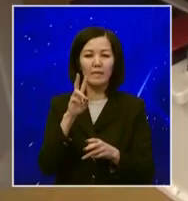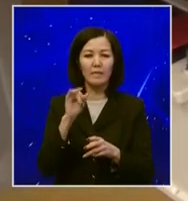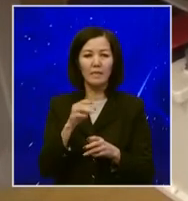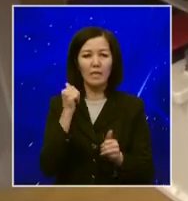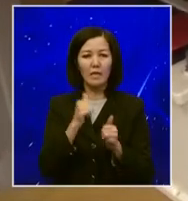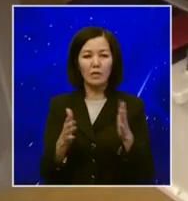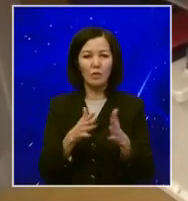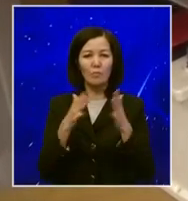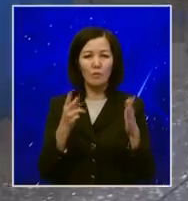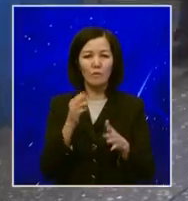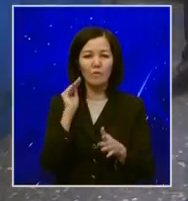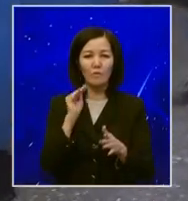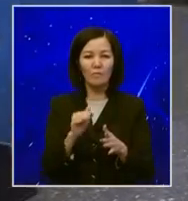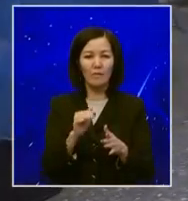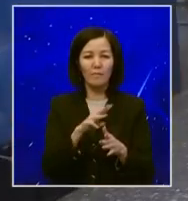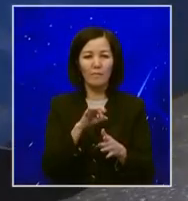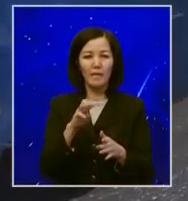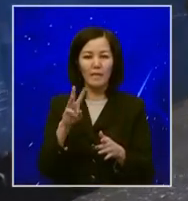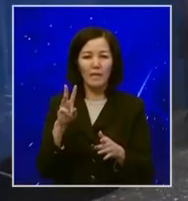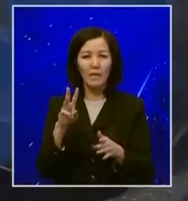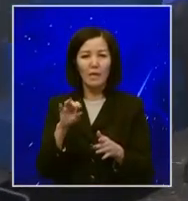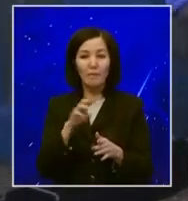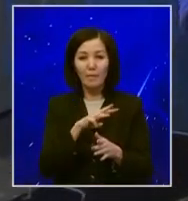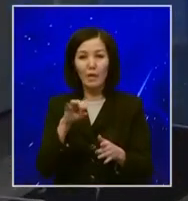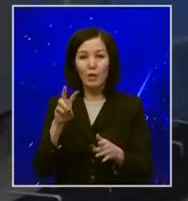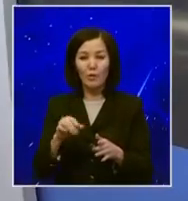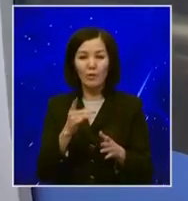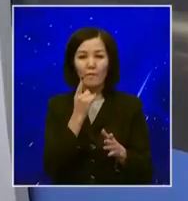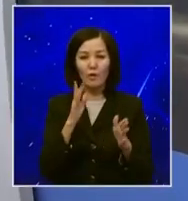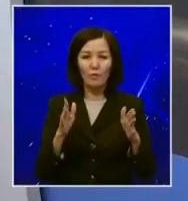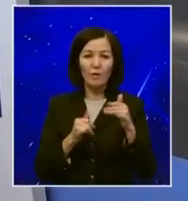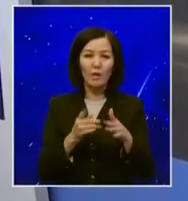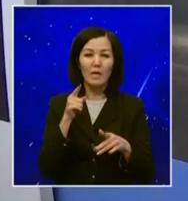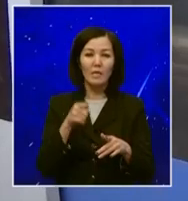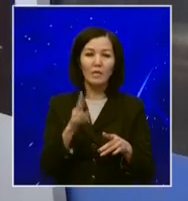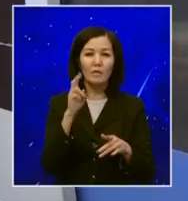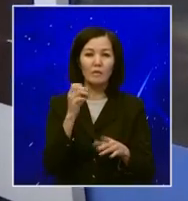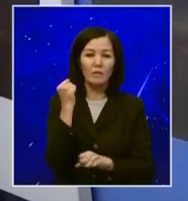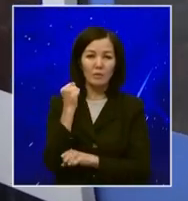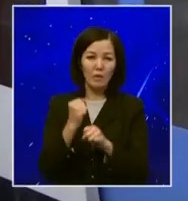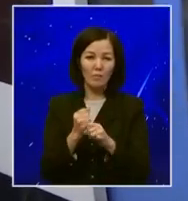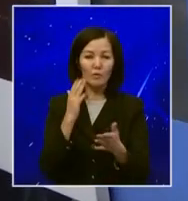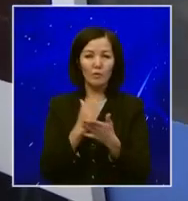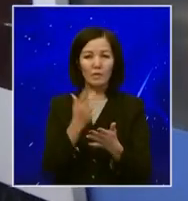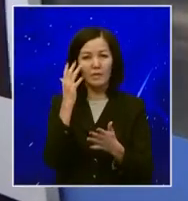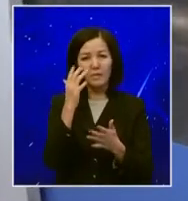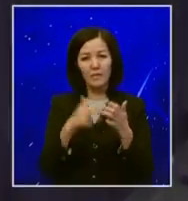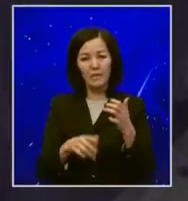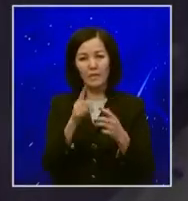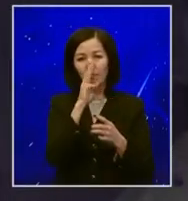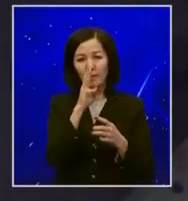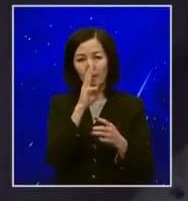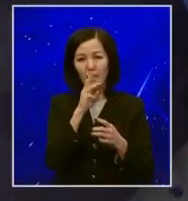производится более 2,5 миллионов аккумуляторов. На предприятии трудится более 1200 человек. Средняя заработная плата